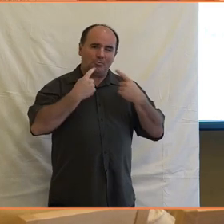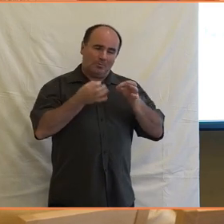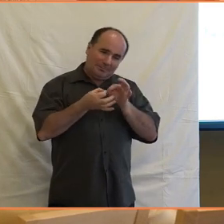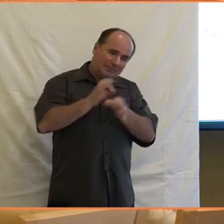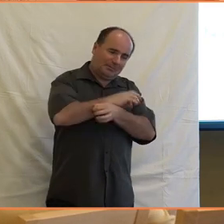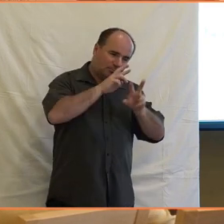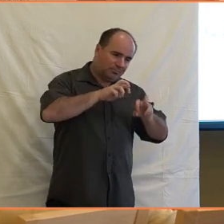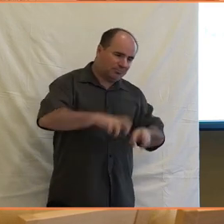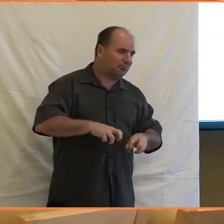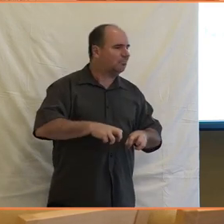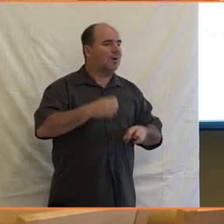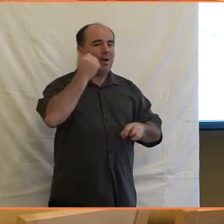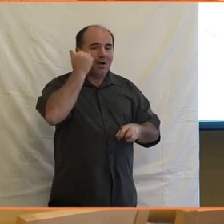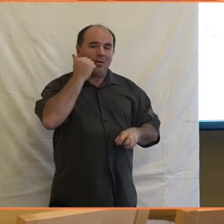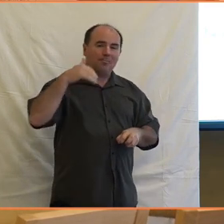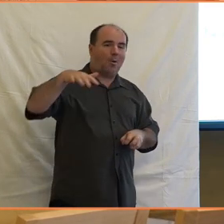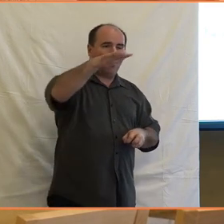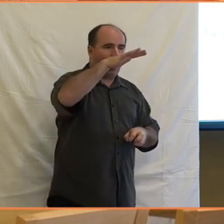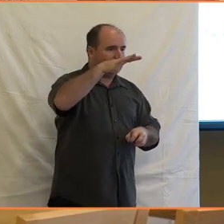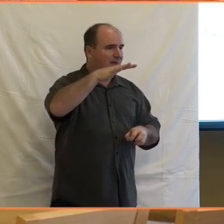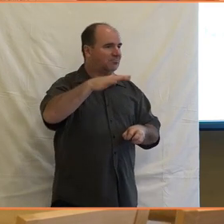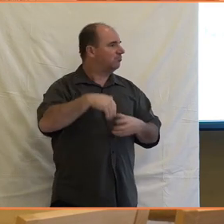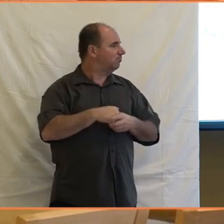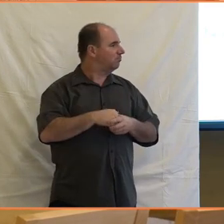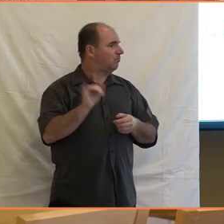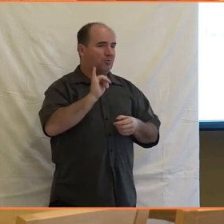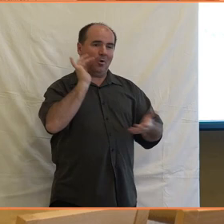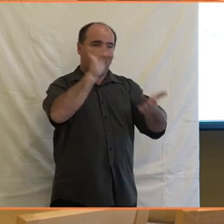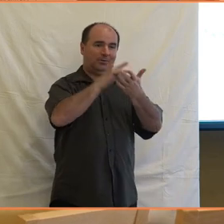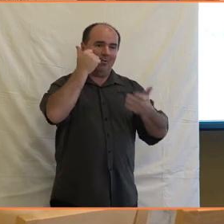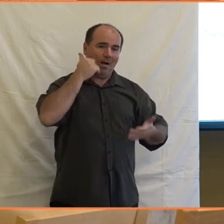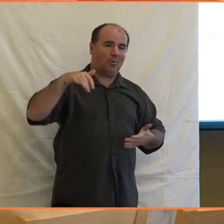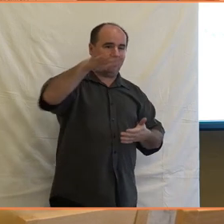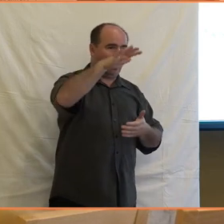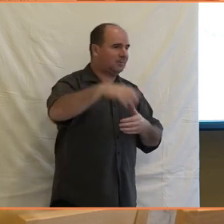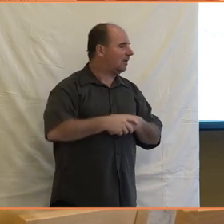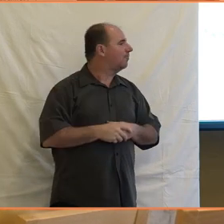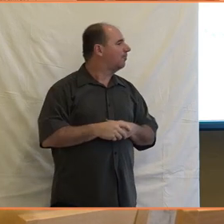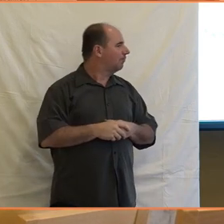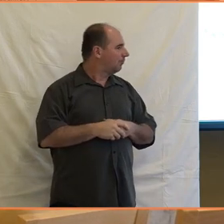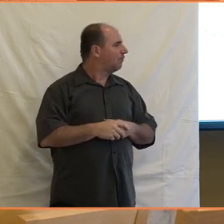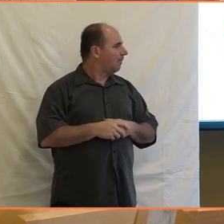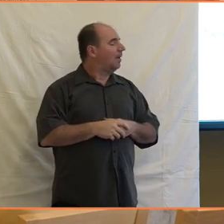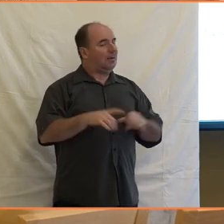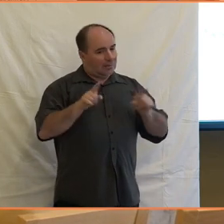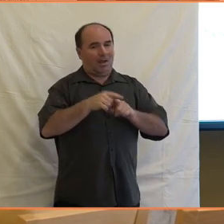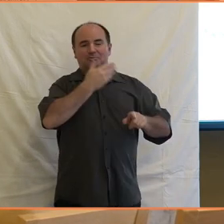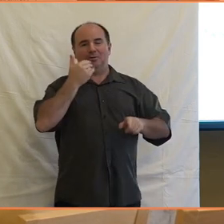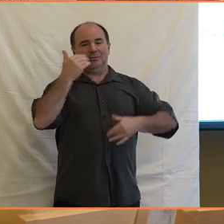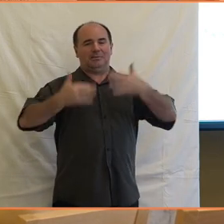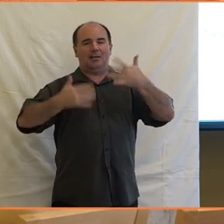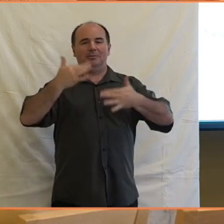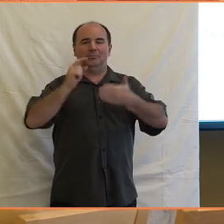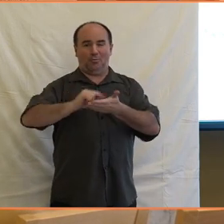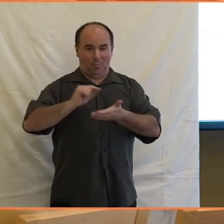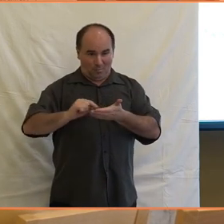vlastně tu populaci, se kterou máme co do činění. Tady už vlastně zazněly některá základní informace z Českého statistického úřadu. A já